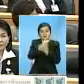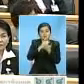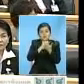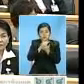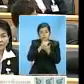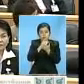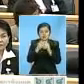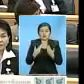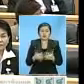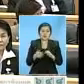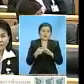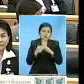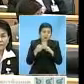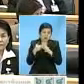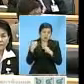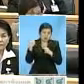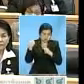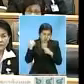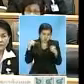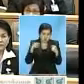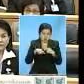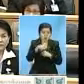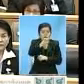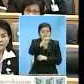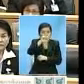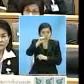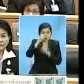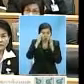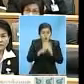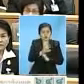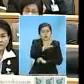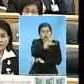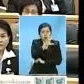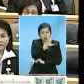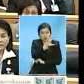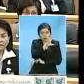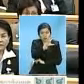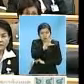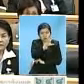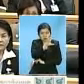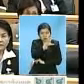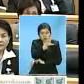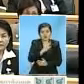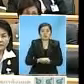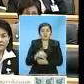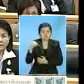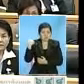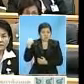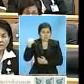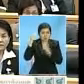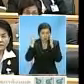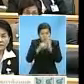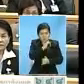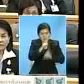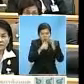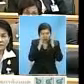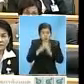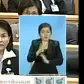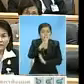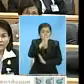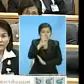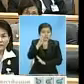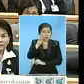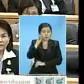ทีนี้ก็เกิดปัญหาสิครับสภาผู้แทนราษฎรมีส.ส.500คน มีอยู่วันหนึ่งมีผู้มาร่วมประชุม